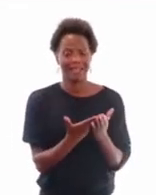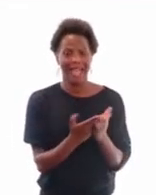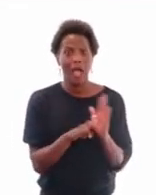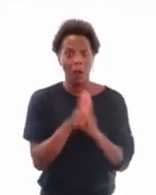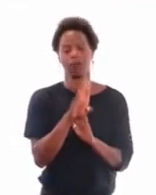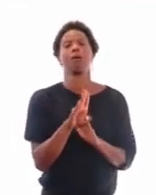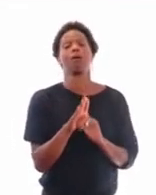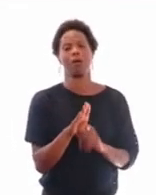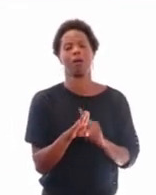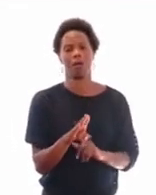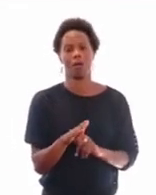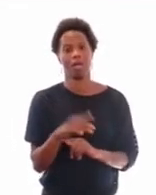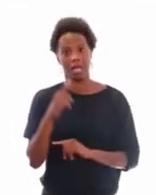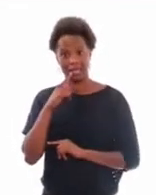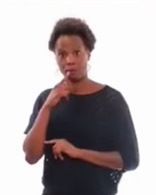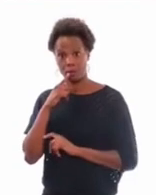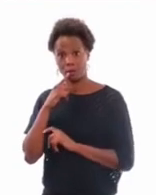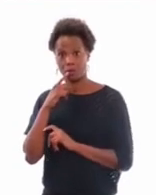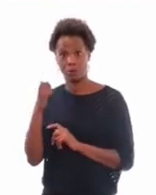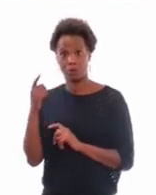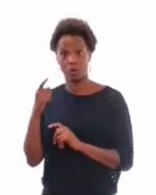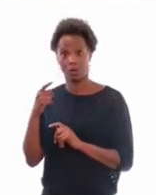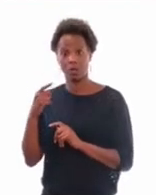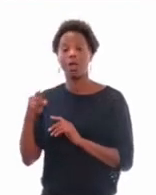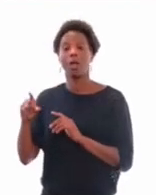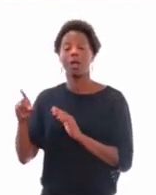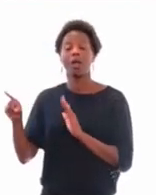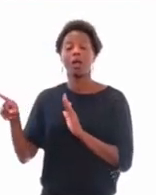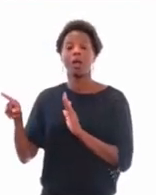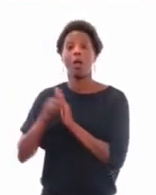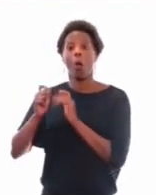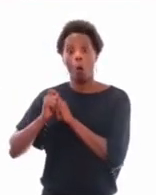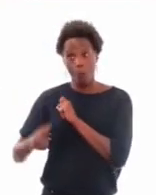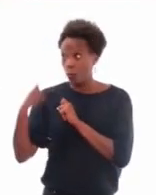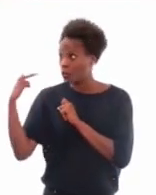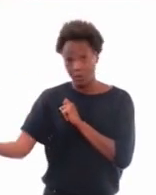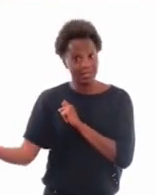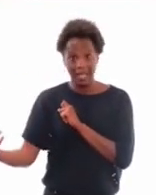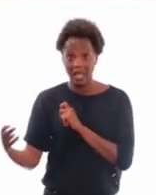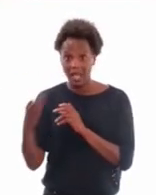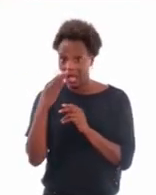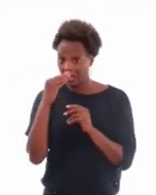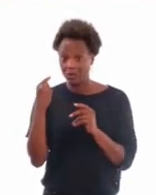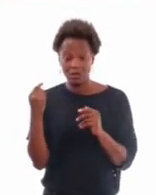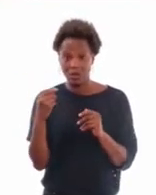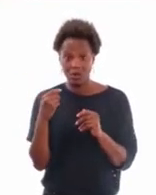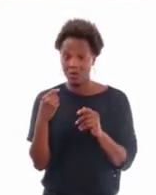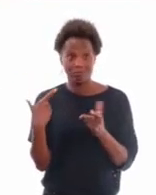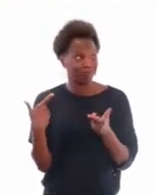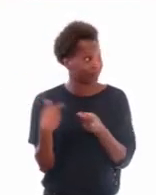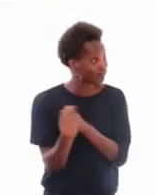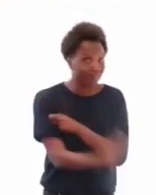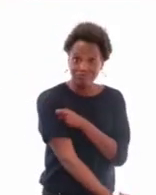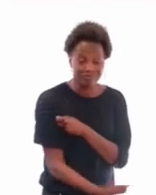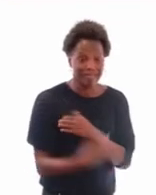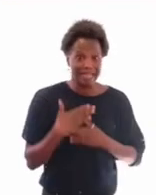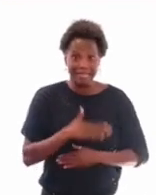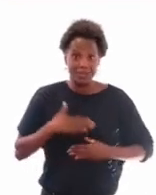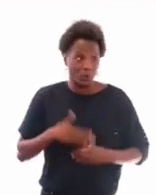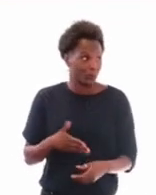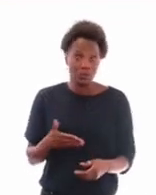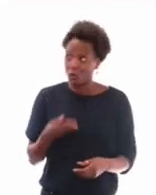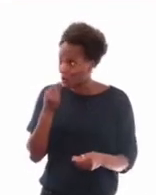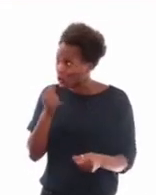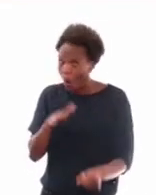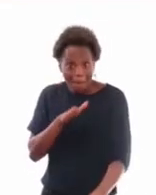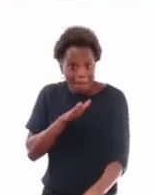Donc ça veut dire que les mesures que vous avez prises depuis le début de mandat ne sont pas satisfaisantes, ne sont pas suffisantes,